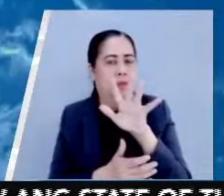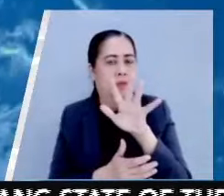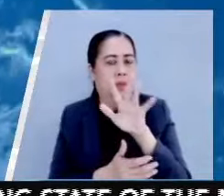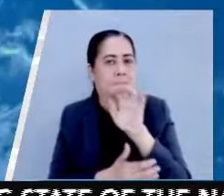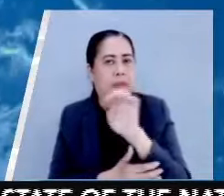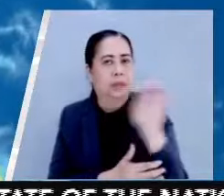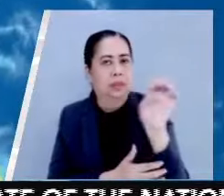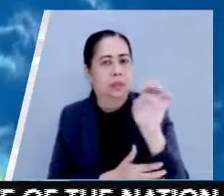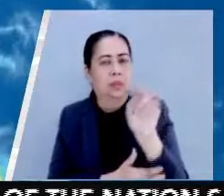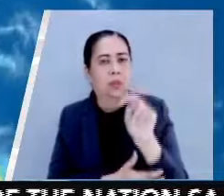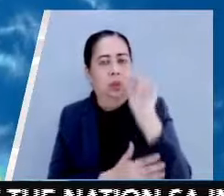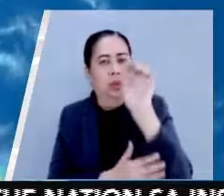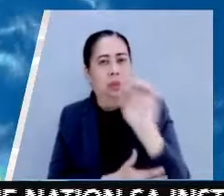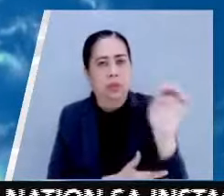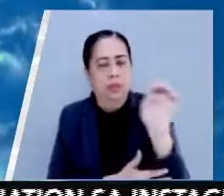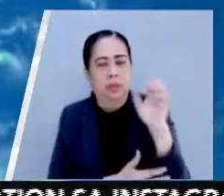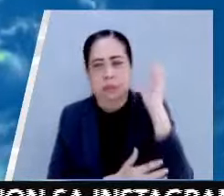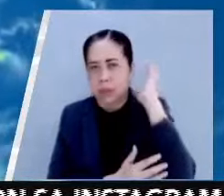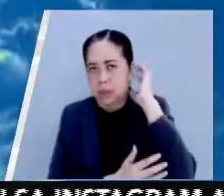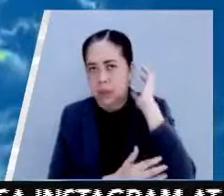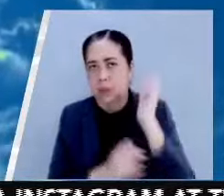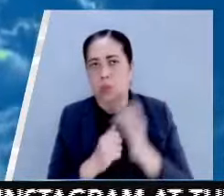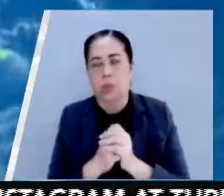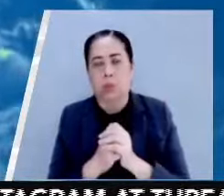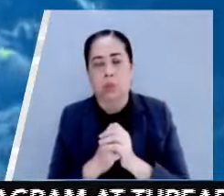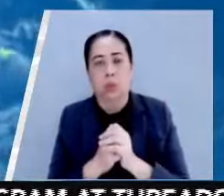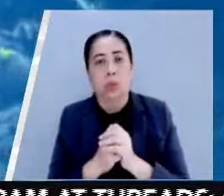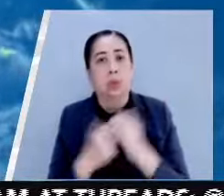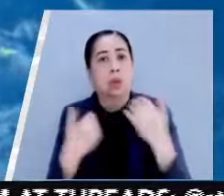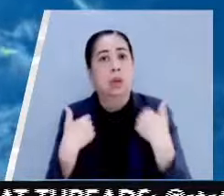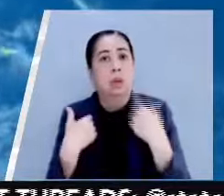ng northeastern Mindanao. Bukod dyan, may isa pang